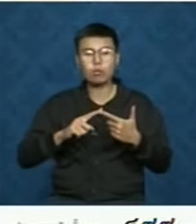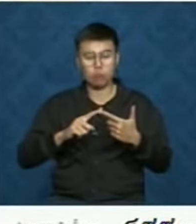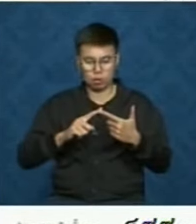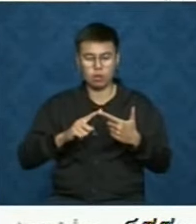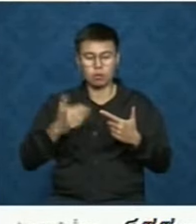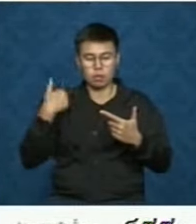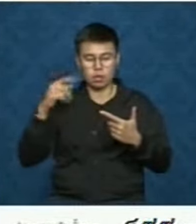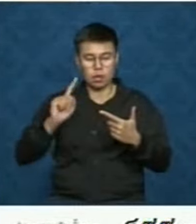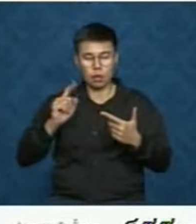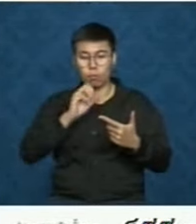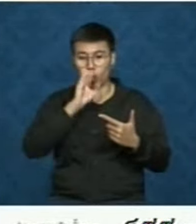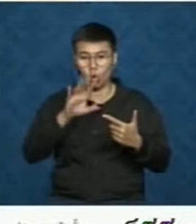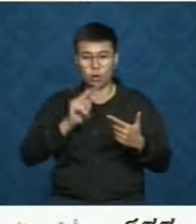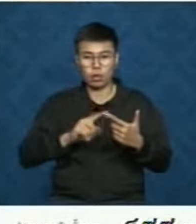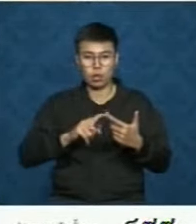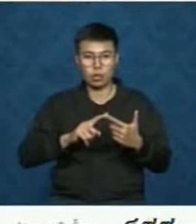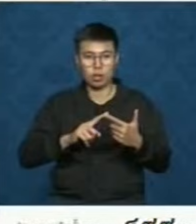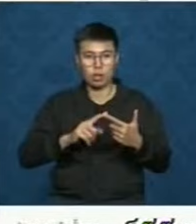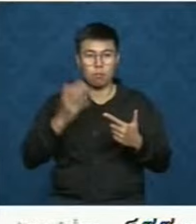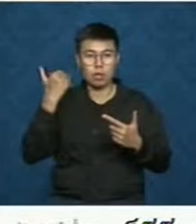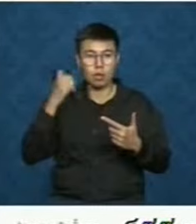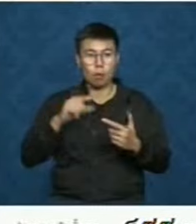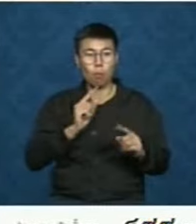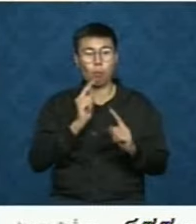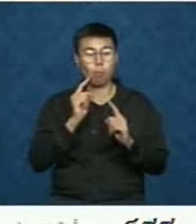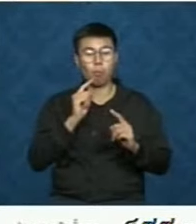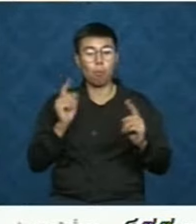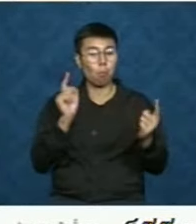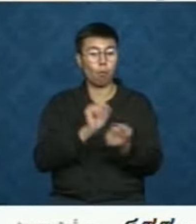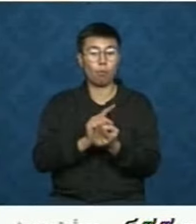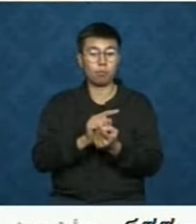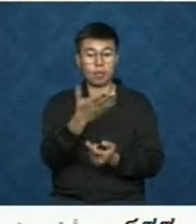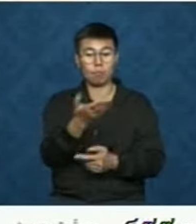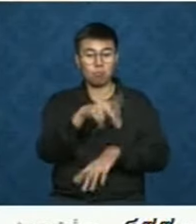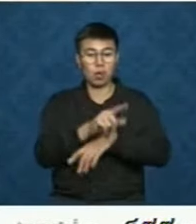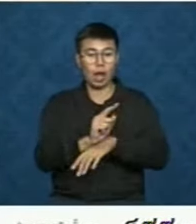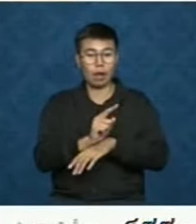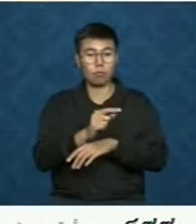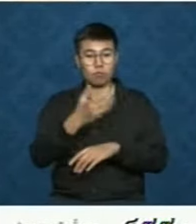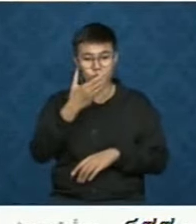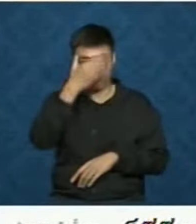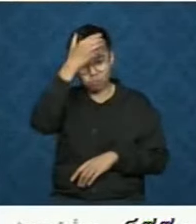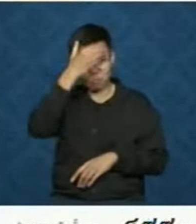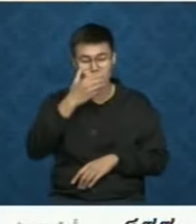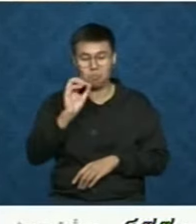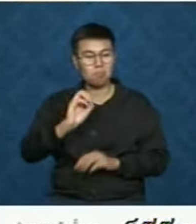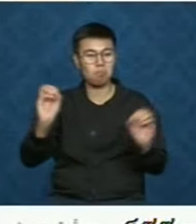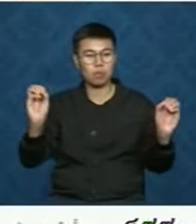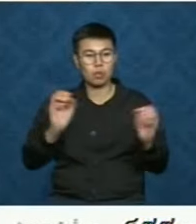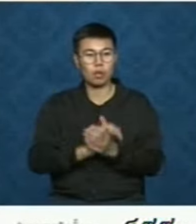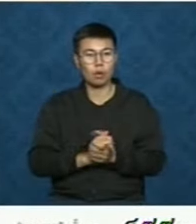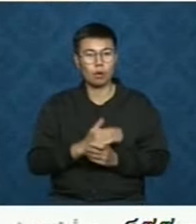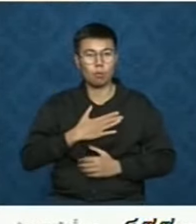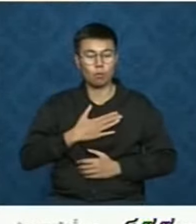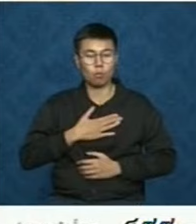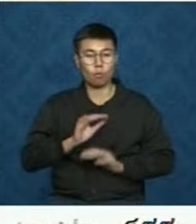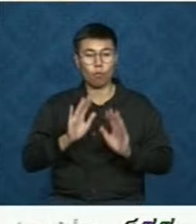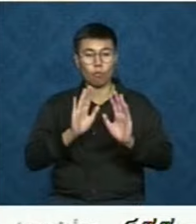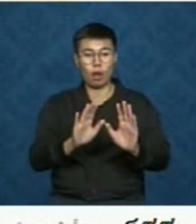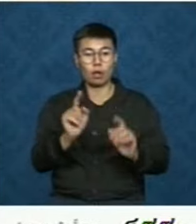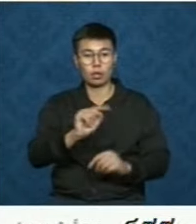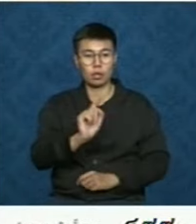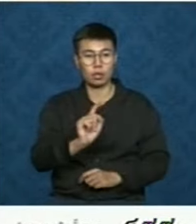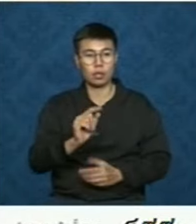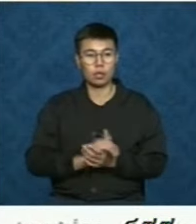อนุญาตนำเรียนลาดกับท่านประธานไม่เจอท่านประธานหลายสัปดาห์ผมเสนอมาโดยตลอดว่าจริงๆแล้วเนี่ยท่านประธานก็เคยรับปากว่า